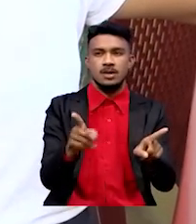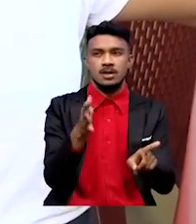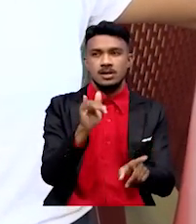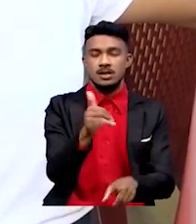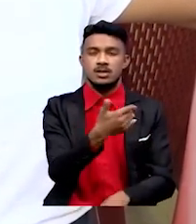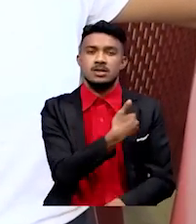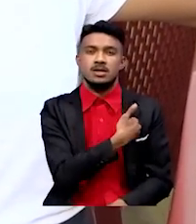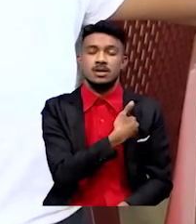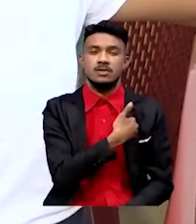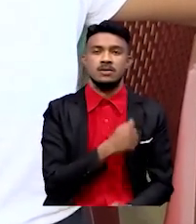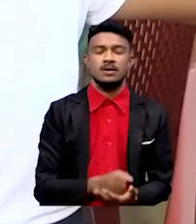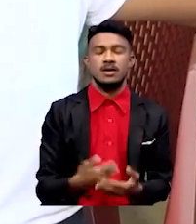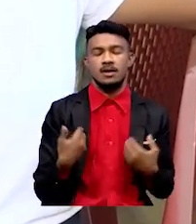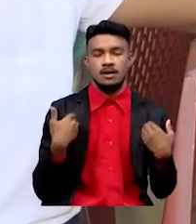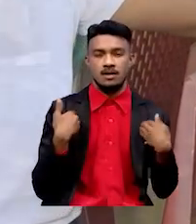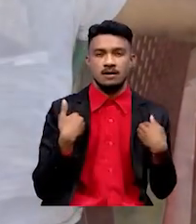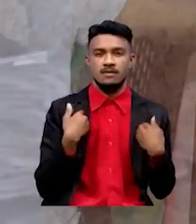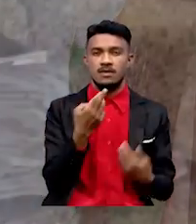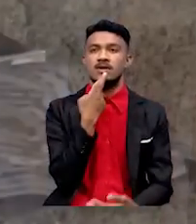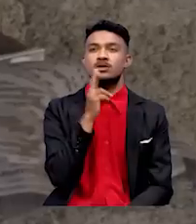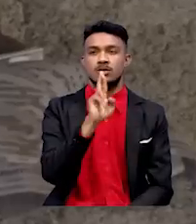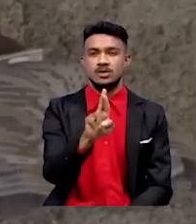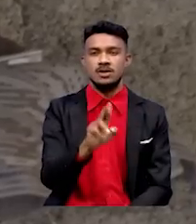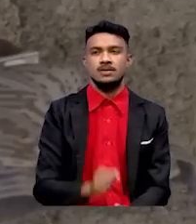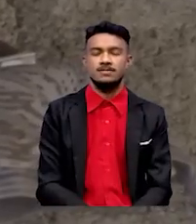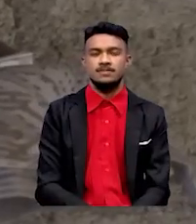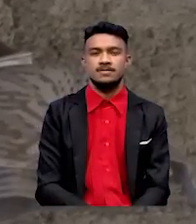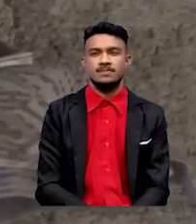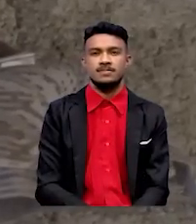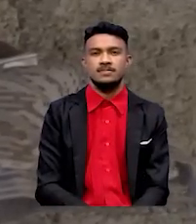dau ia resposta.